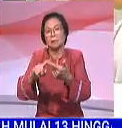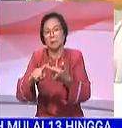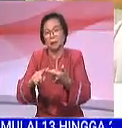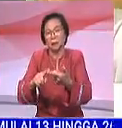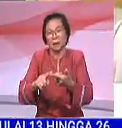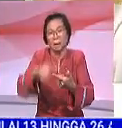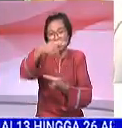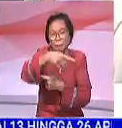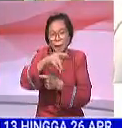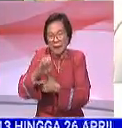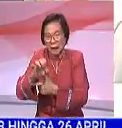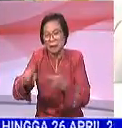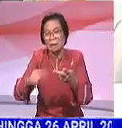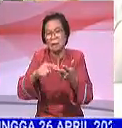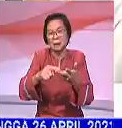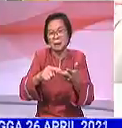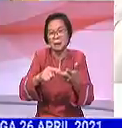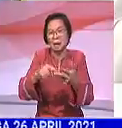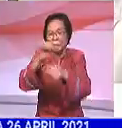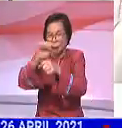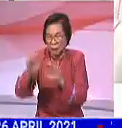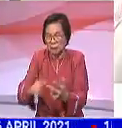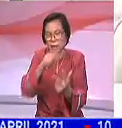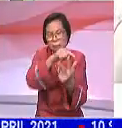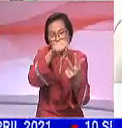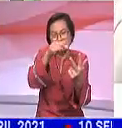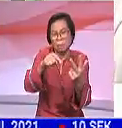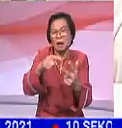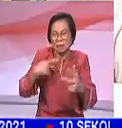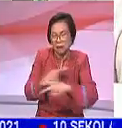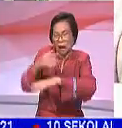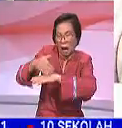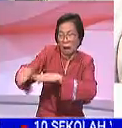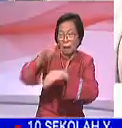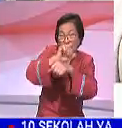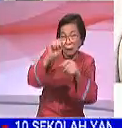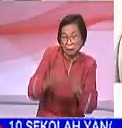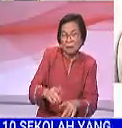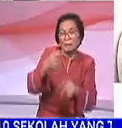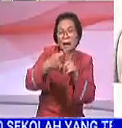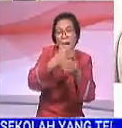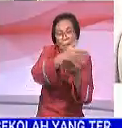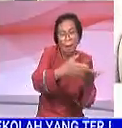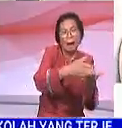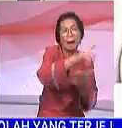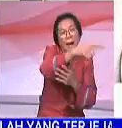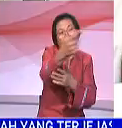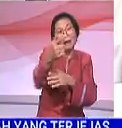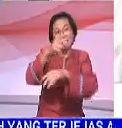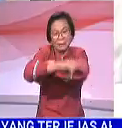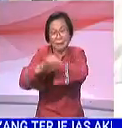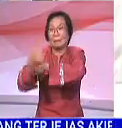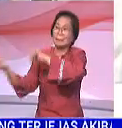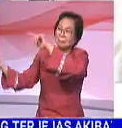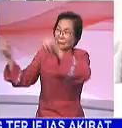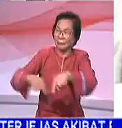juga pipi dan juga Cimory soces kita akan diploy Timur isothipendyl bagian-bagian lain dan juga nubi lain untuk datang